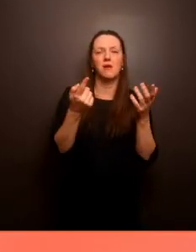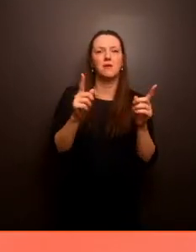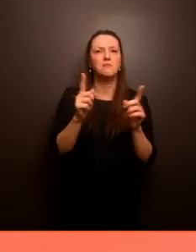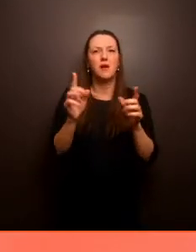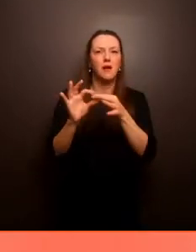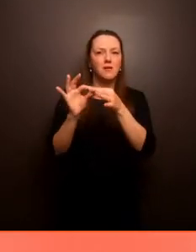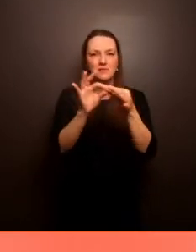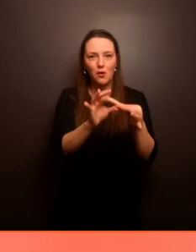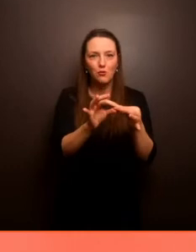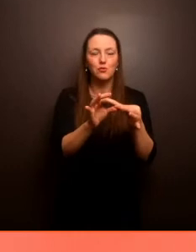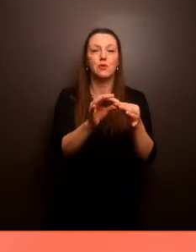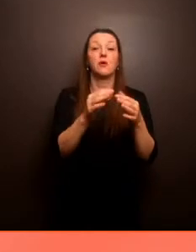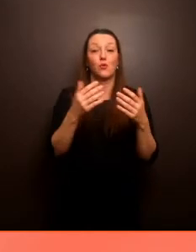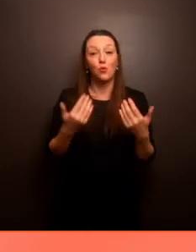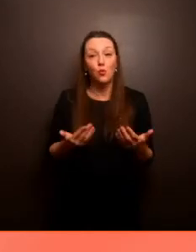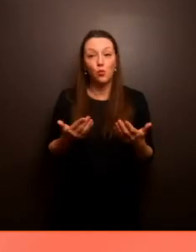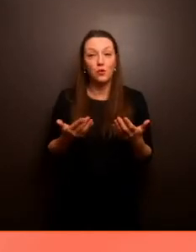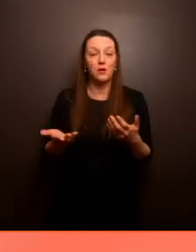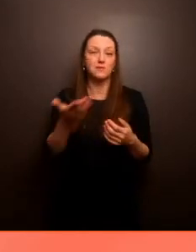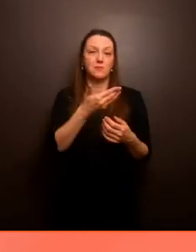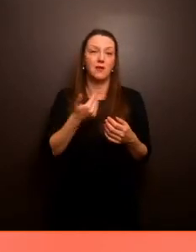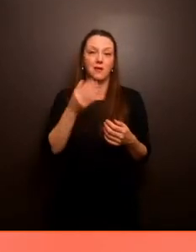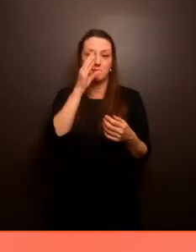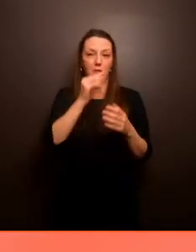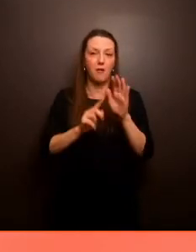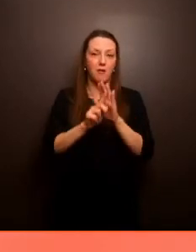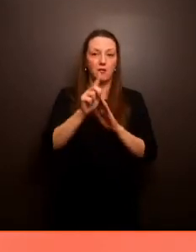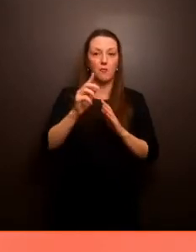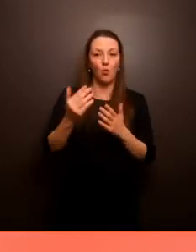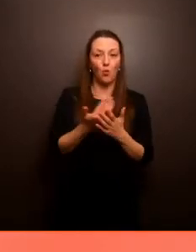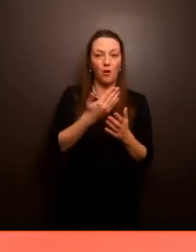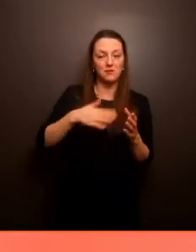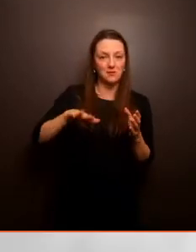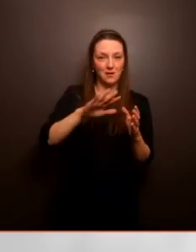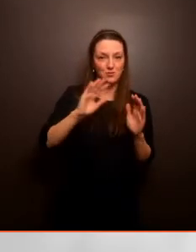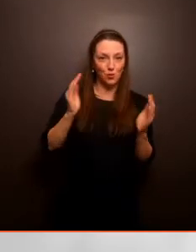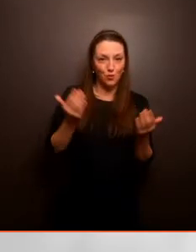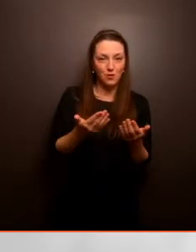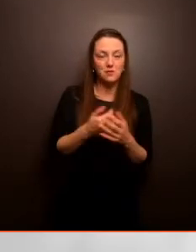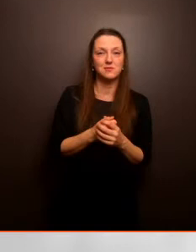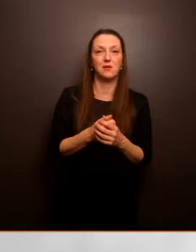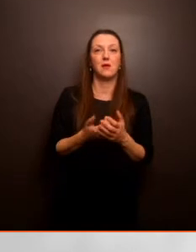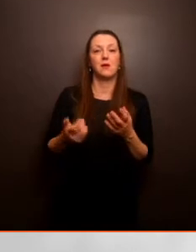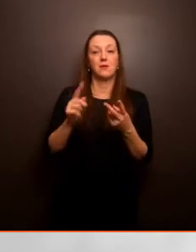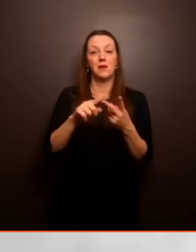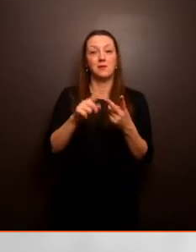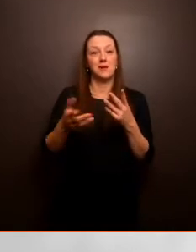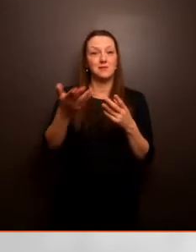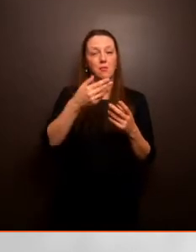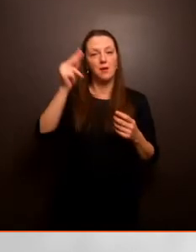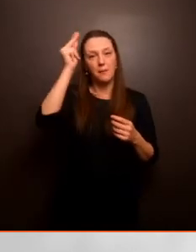seotud sellega, et kuidas me tuleme toime keskkonnas, kindlasti õpivõime mõeldes